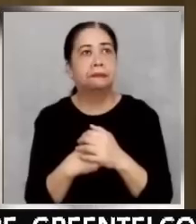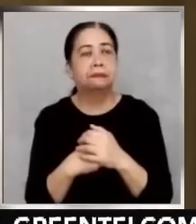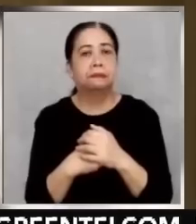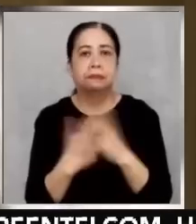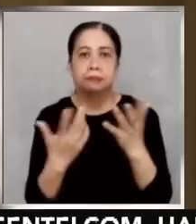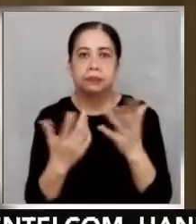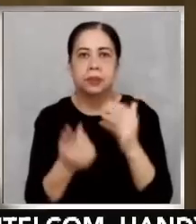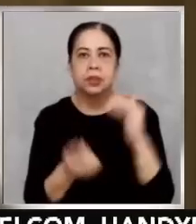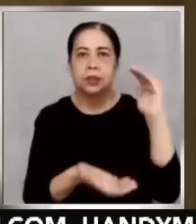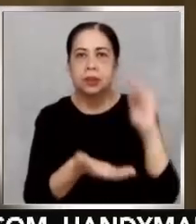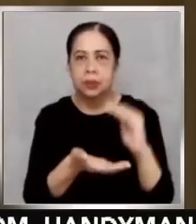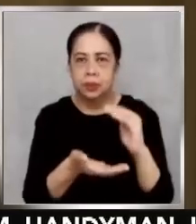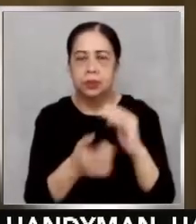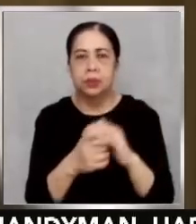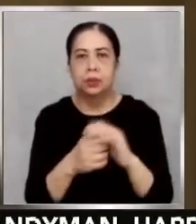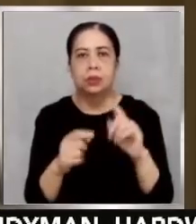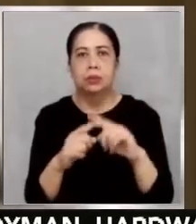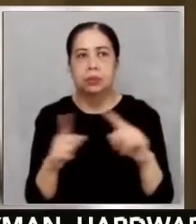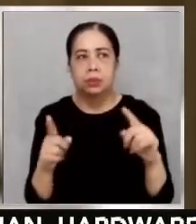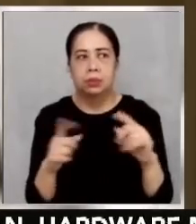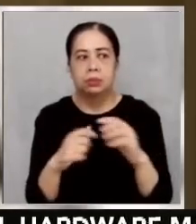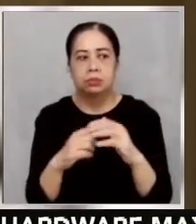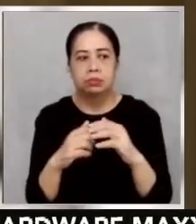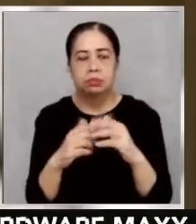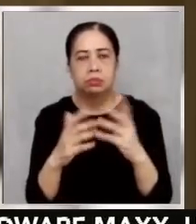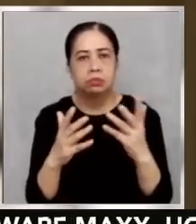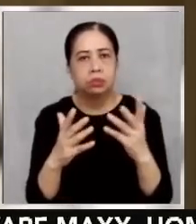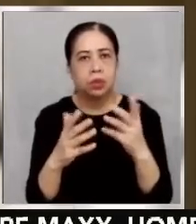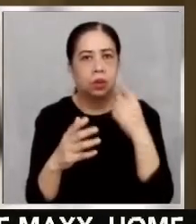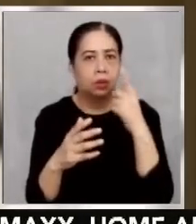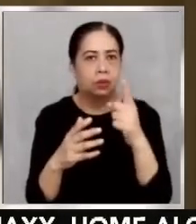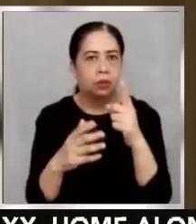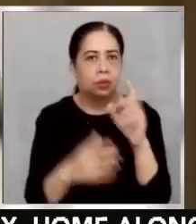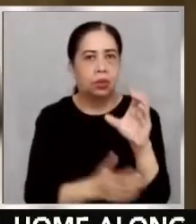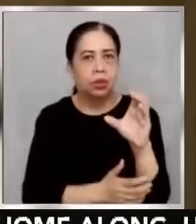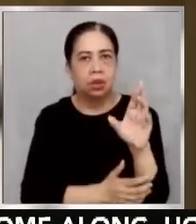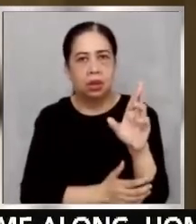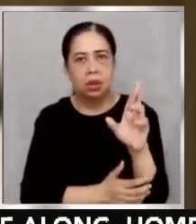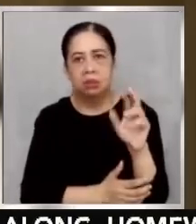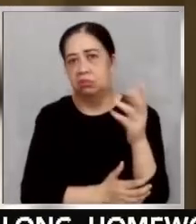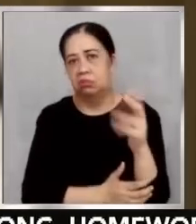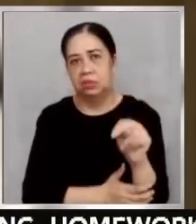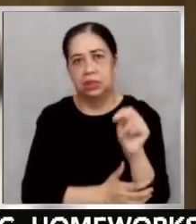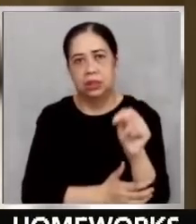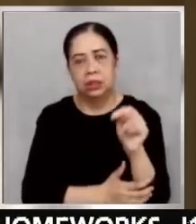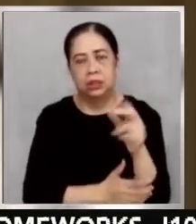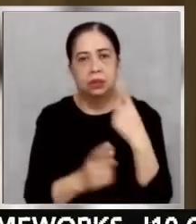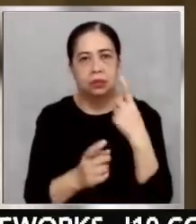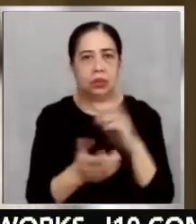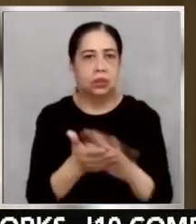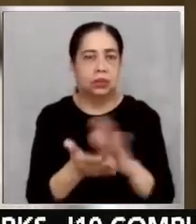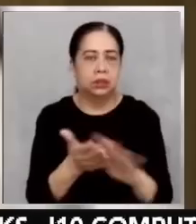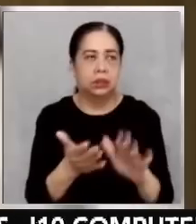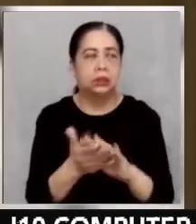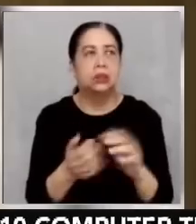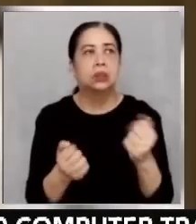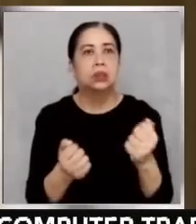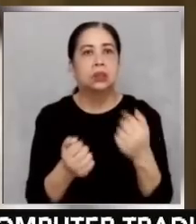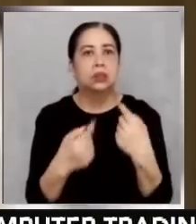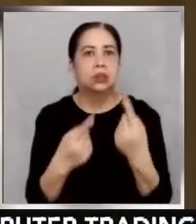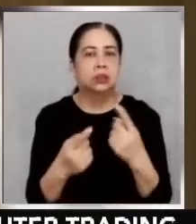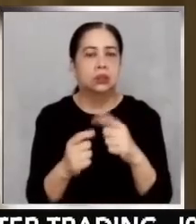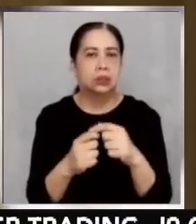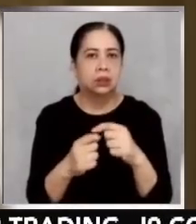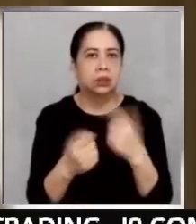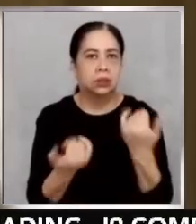binabawasan po natin. Pero for the CR, kailangan natin yan is for the sanitation po natin. Since COVID pa